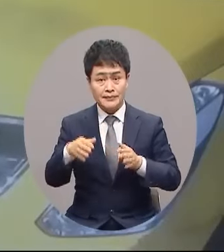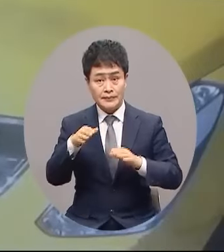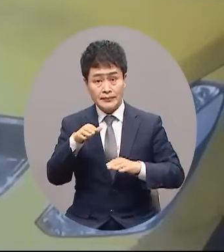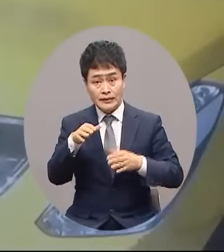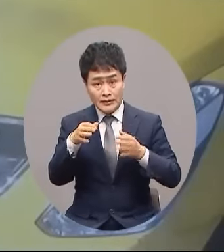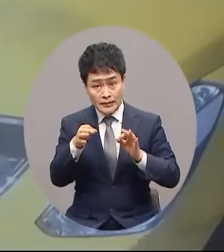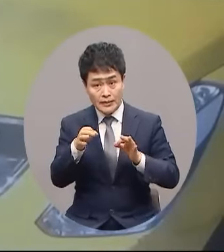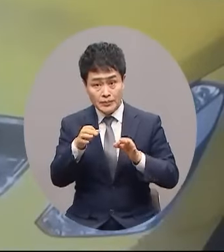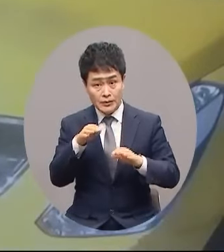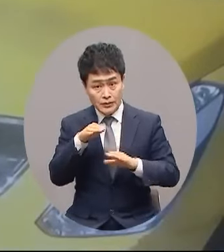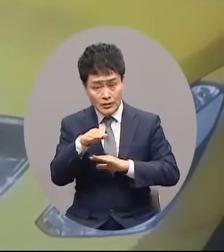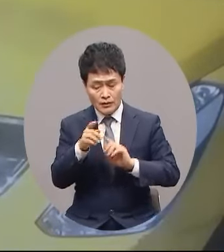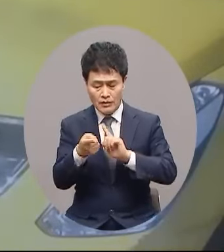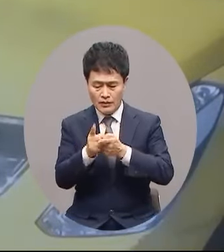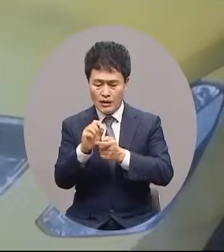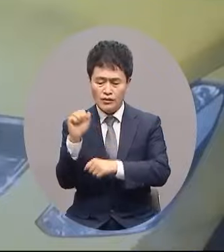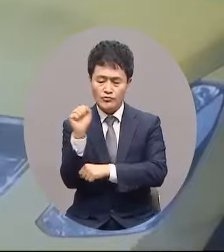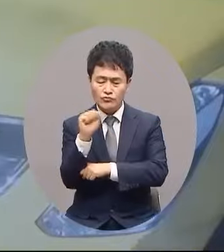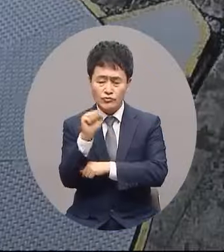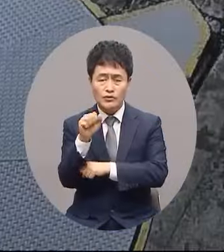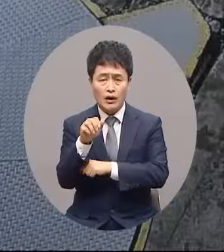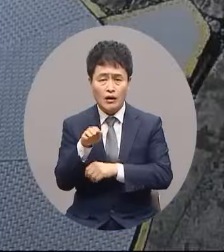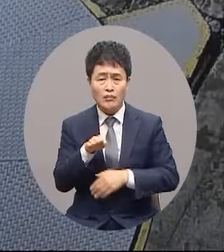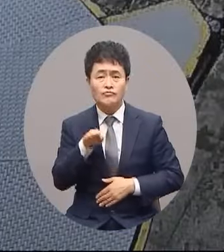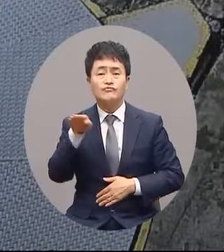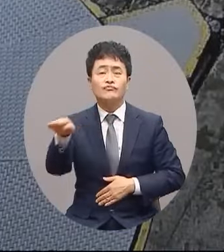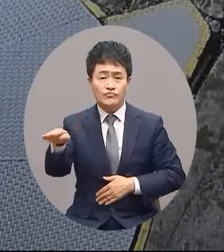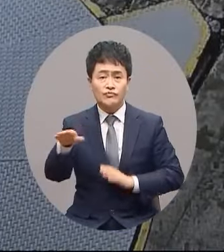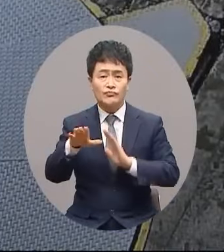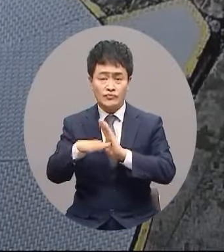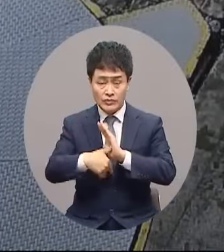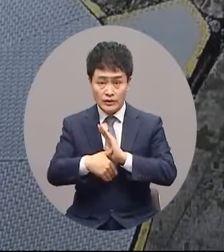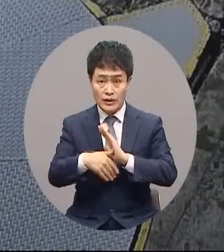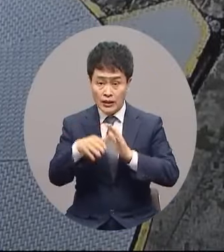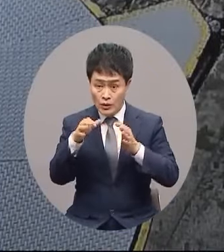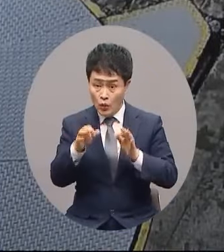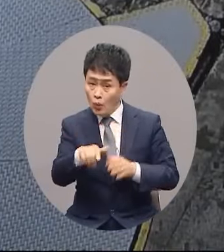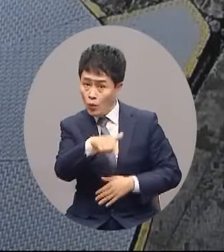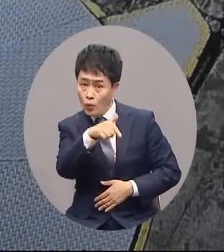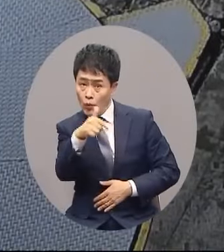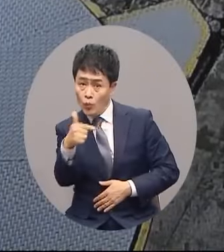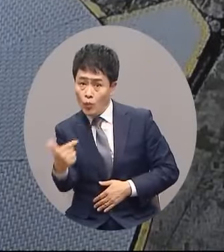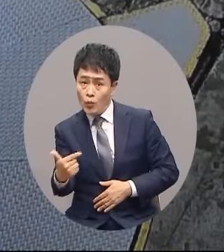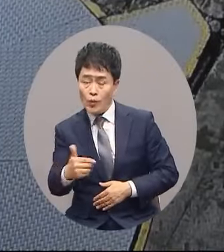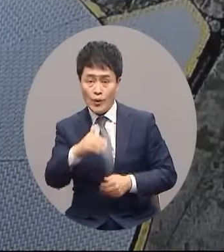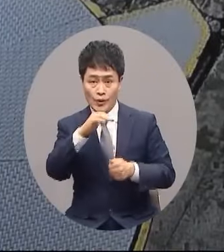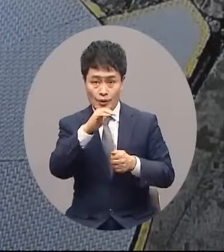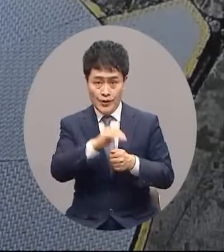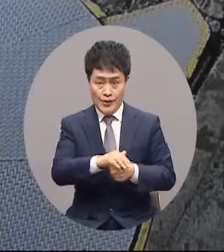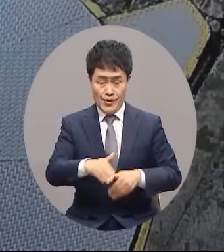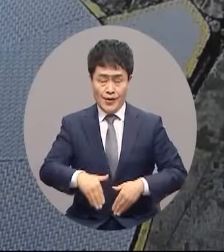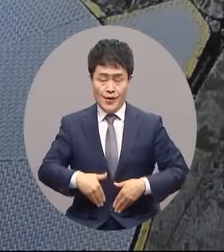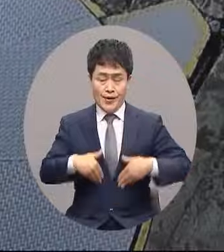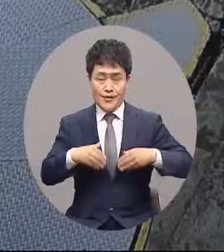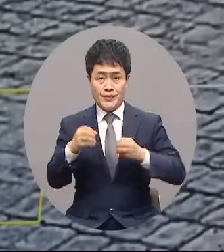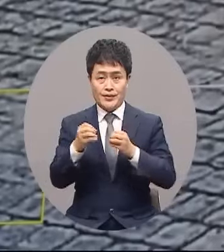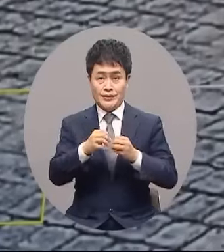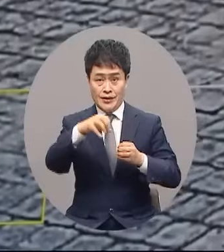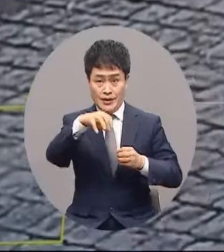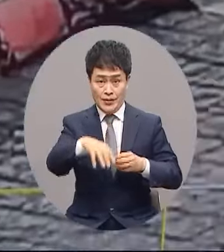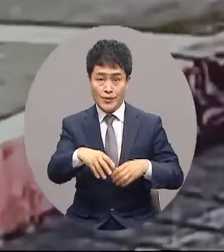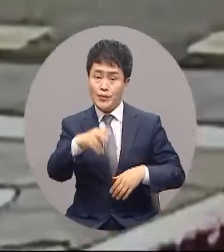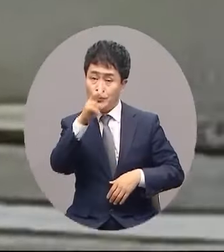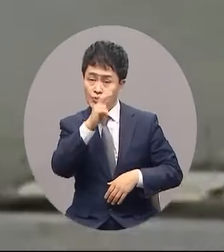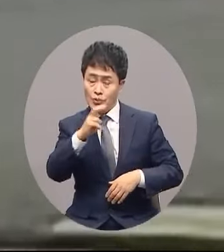차를 대리 기사가 운전한 사실을 파악했습니다 김씨가 오늘 오후에도 경남 창원에서 공연을 강행할